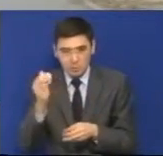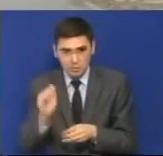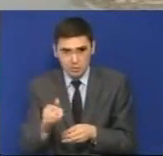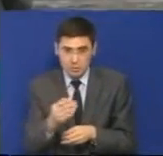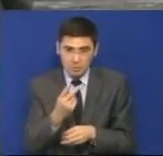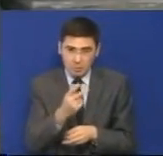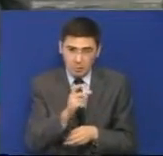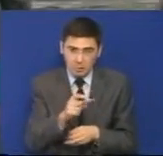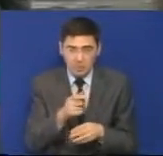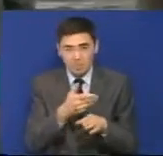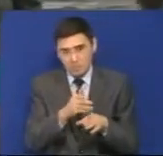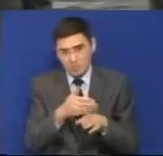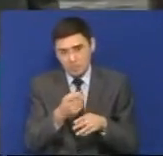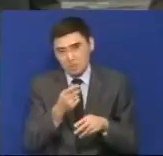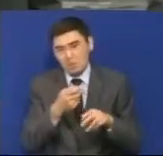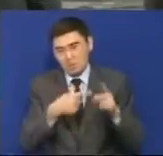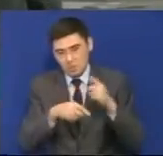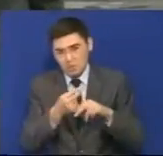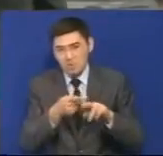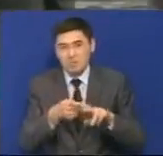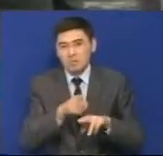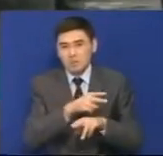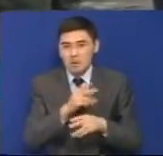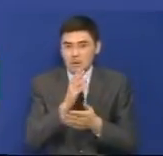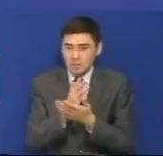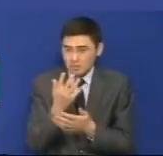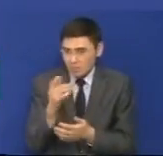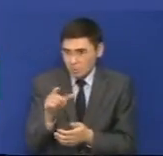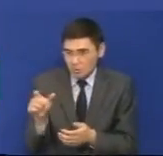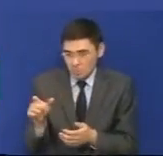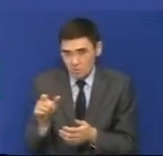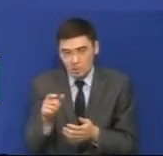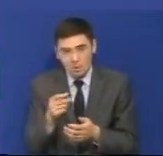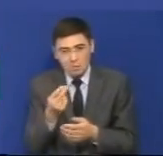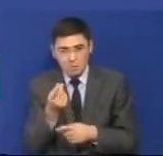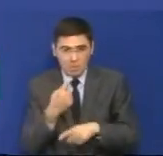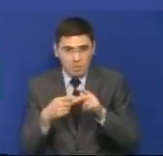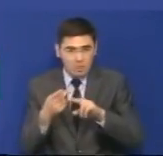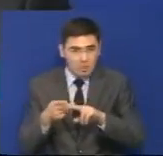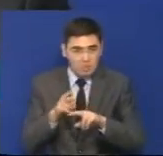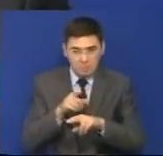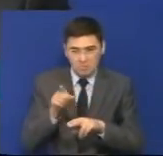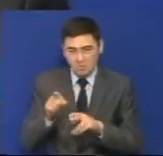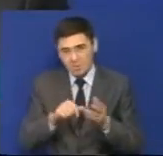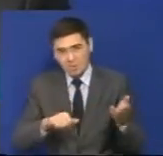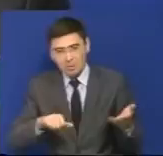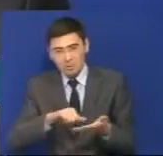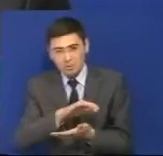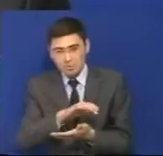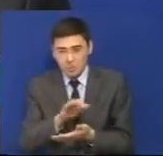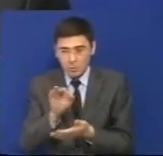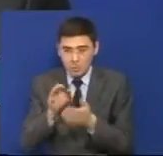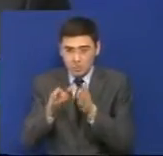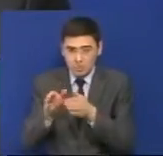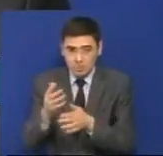қайтаруда. Ал 5 азамат бюджеттік ақшаны қайтарудан бас тартқан. На сегодня мы подготовились иски. Бүгін біз сотқа